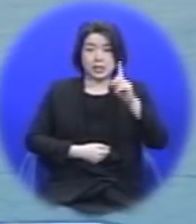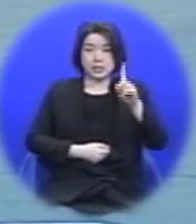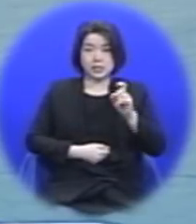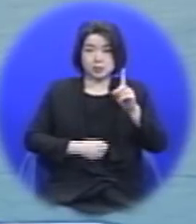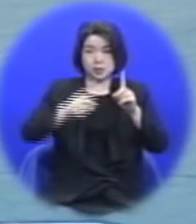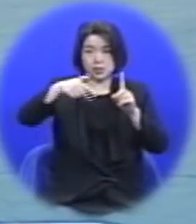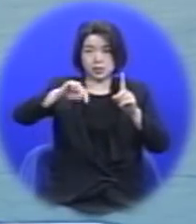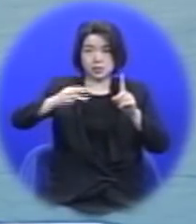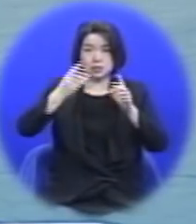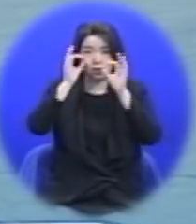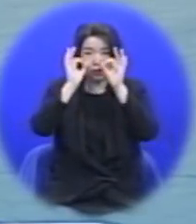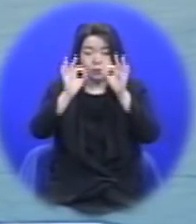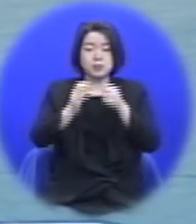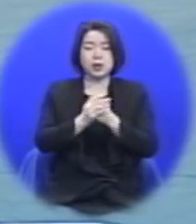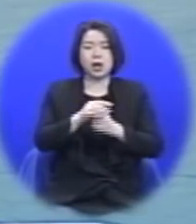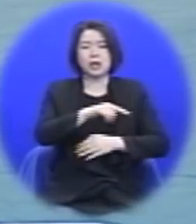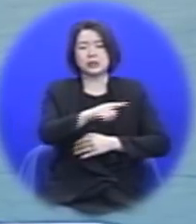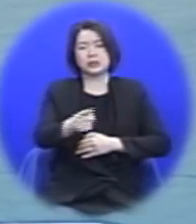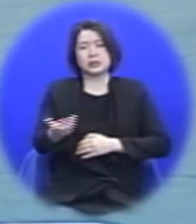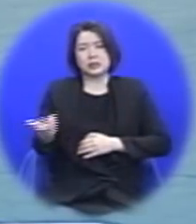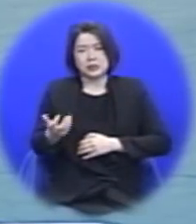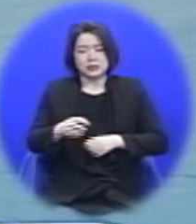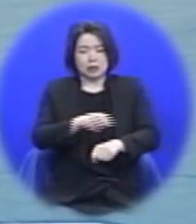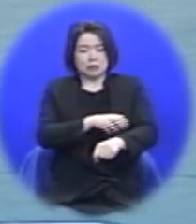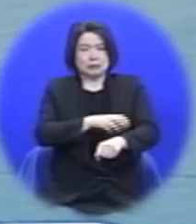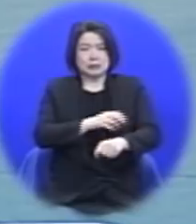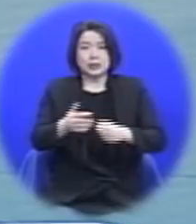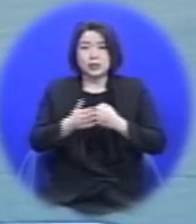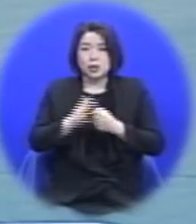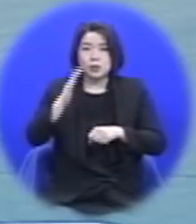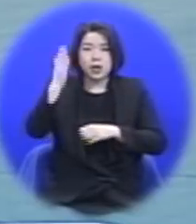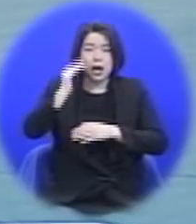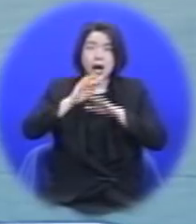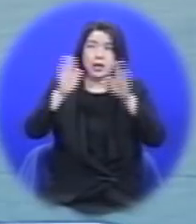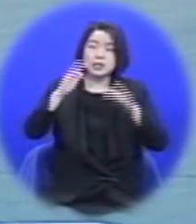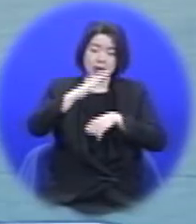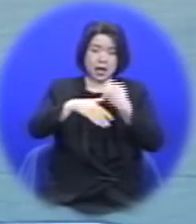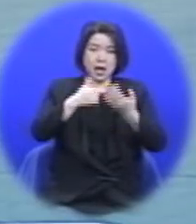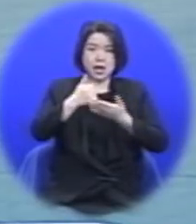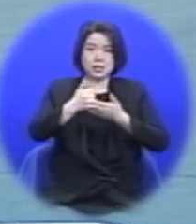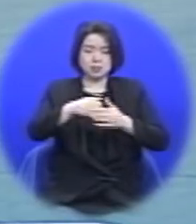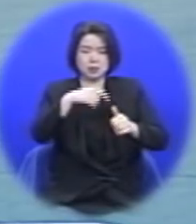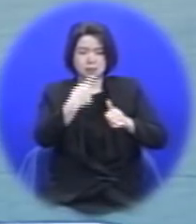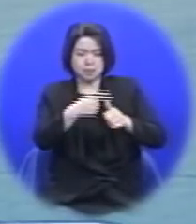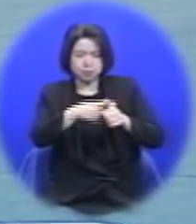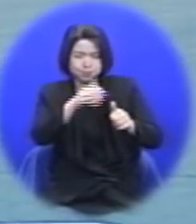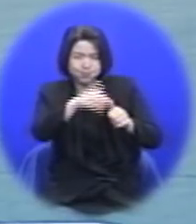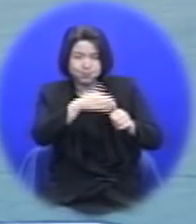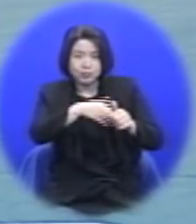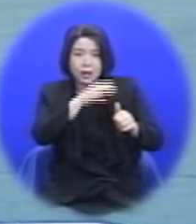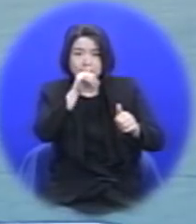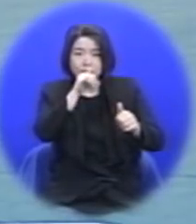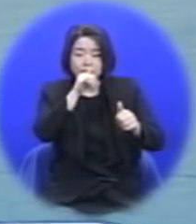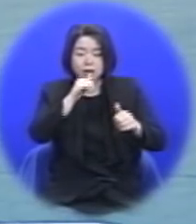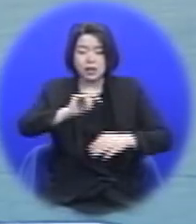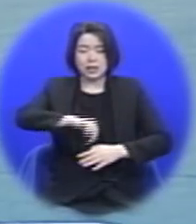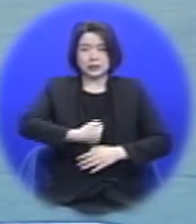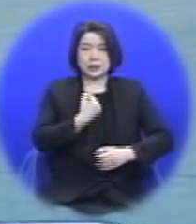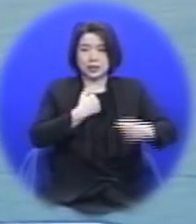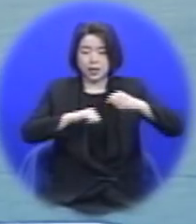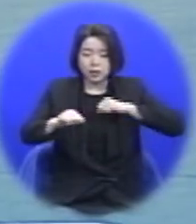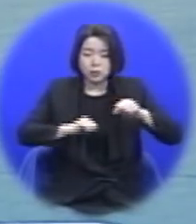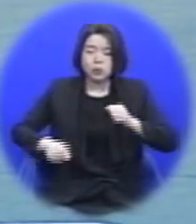보면 그들은 아픔과 부스럼 때문에 하늘의 하나님을 모독하였습니다. 그러나 그들은 자기들의 행동을